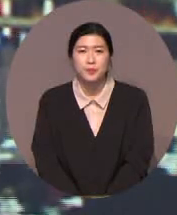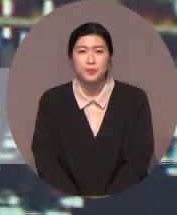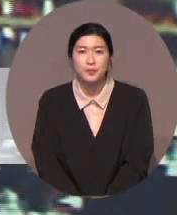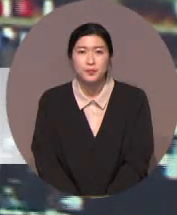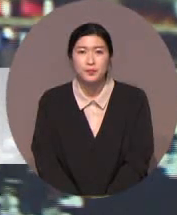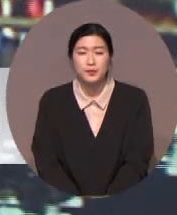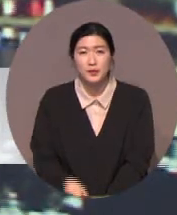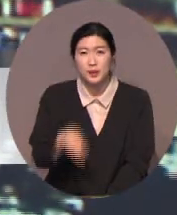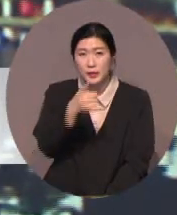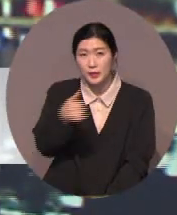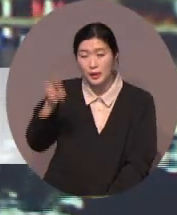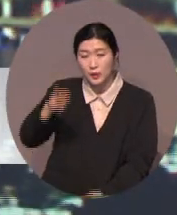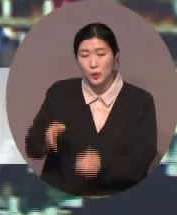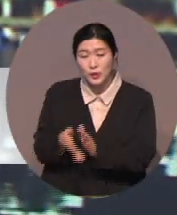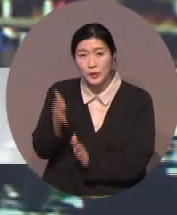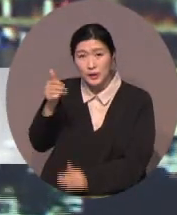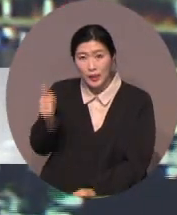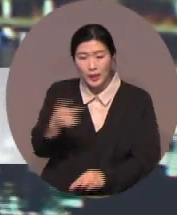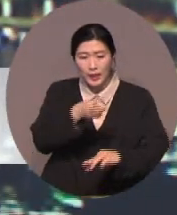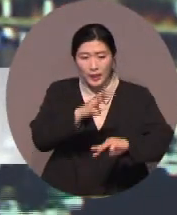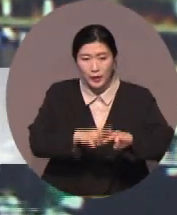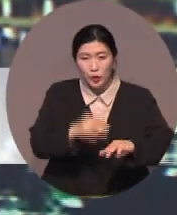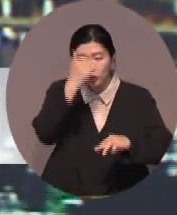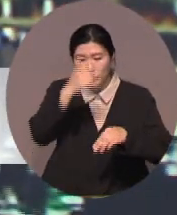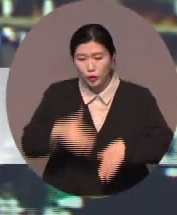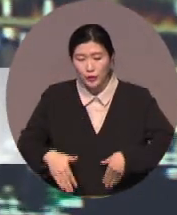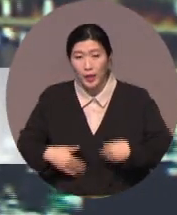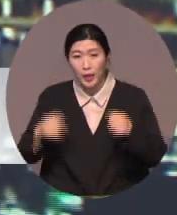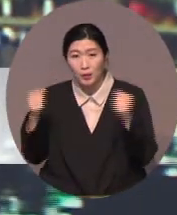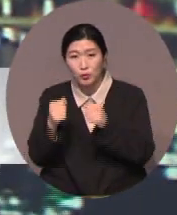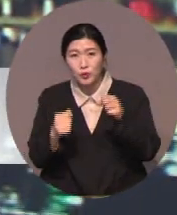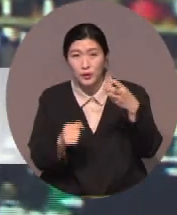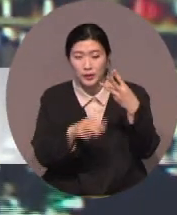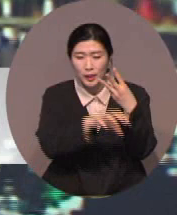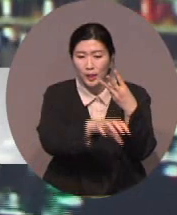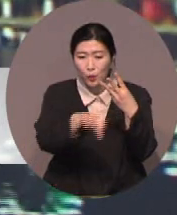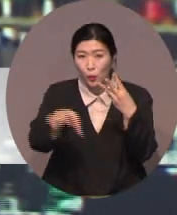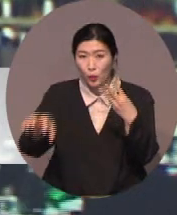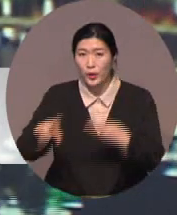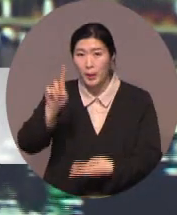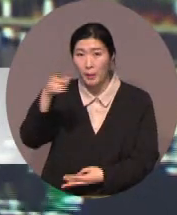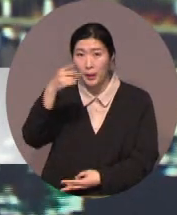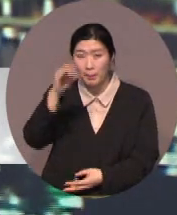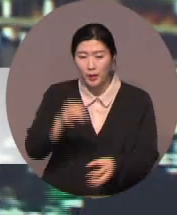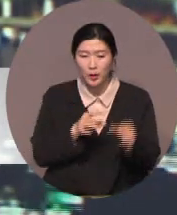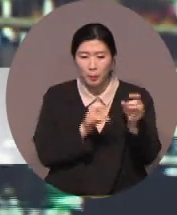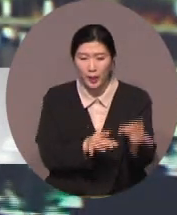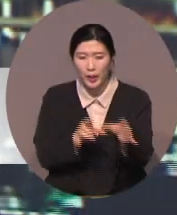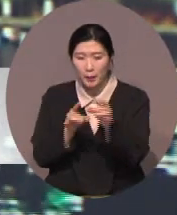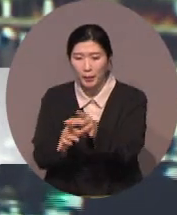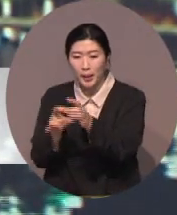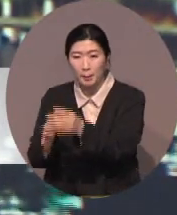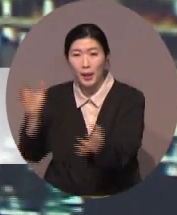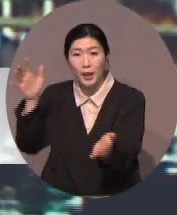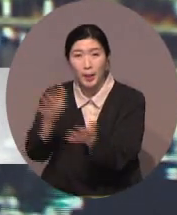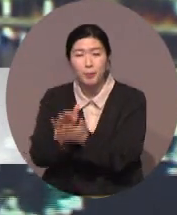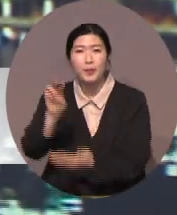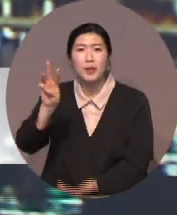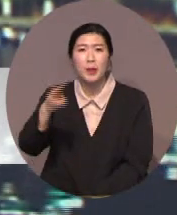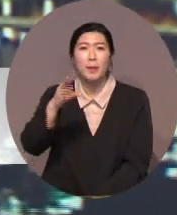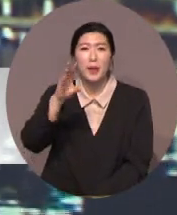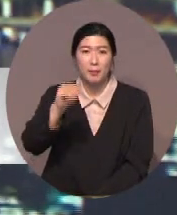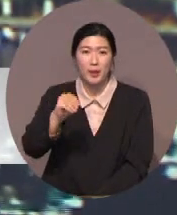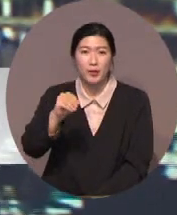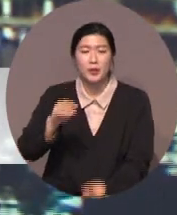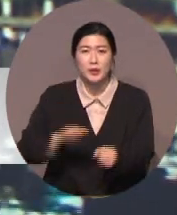최민호 세종시장이 대전과 충남 충북에 각각 100만원씩 모두 300만원을 기부하는 등